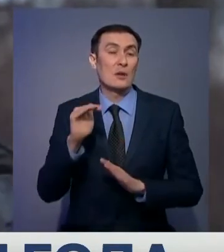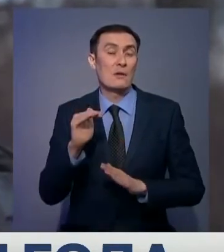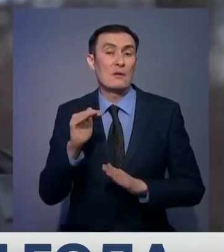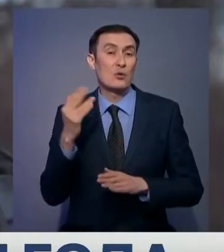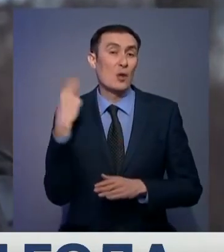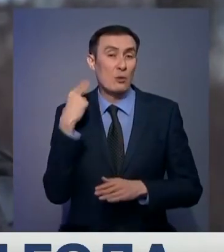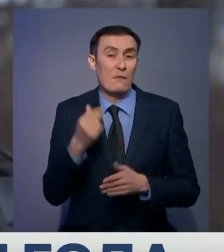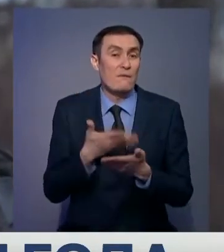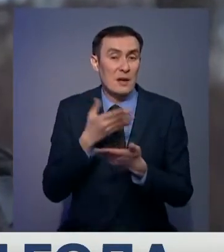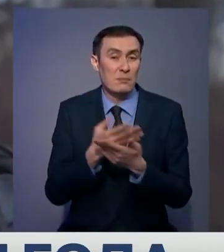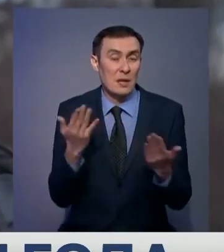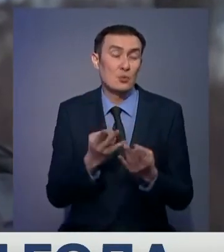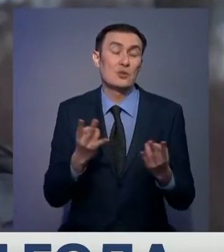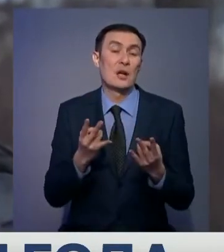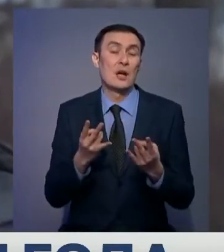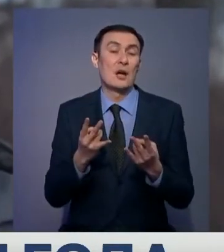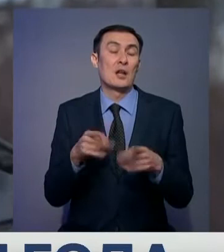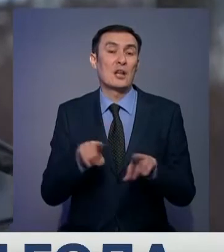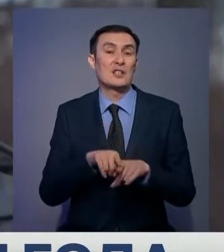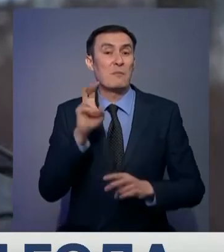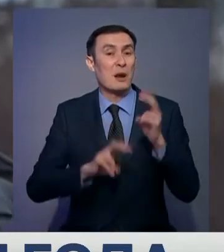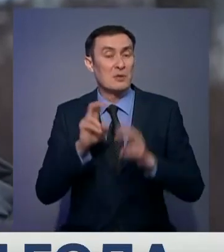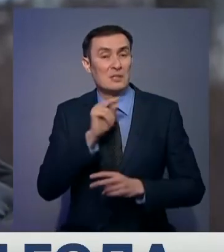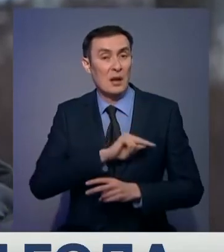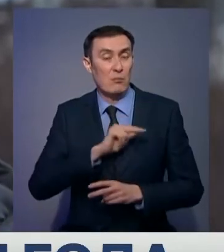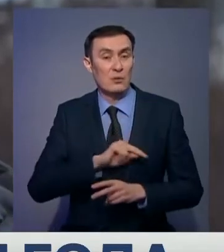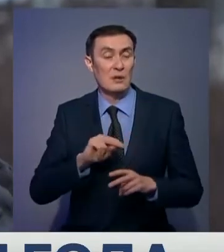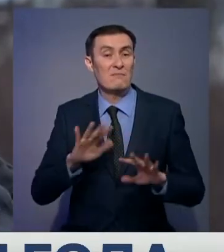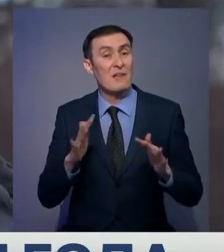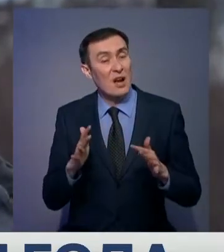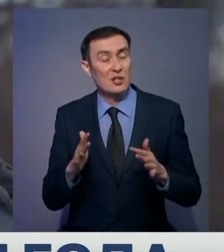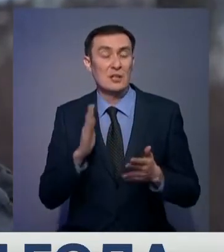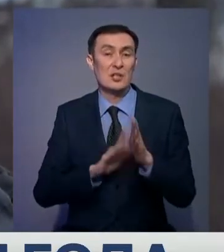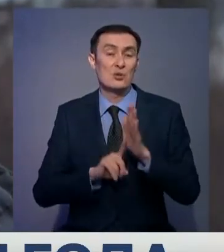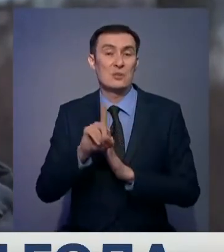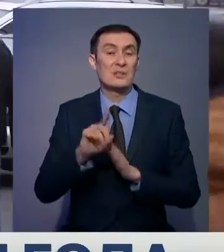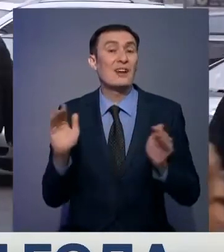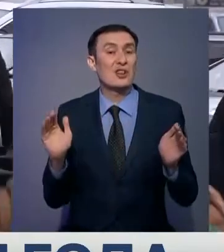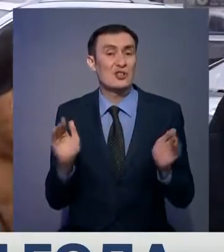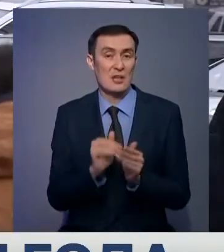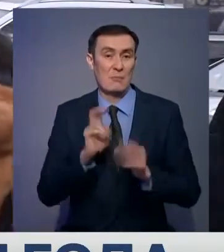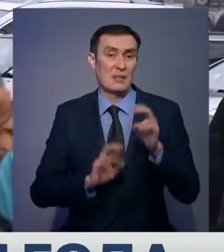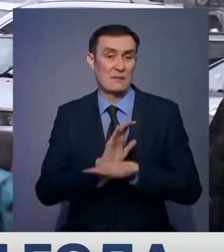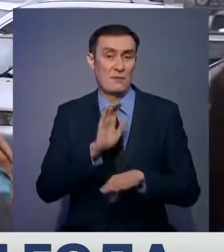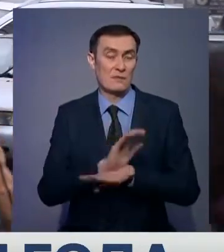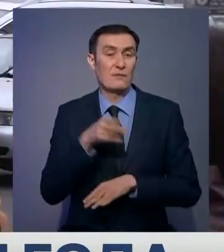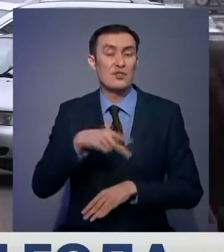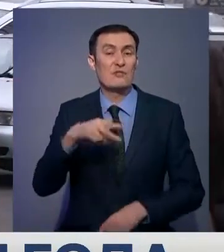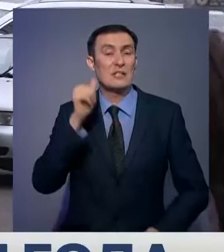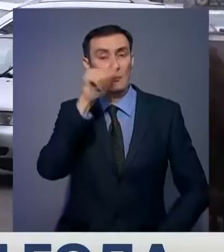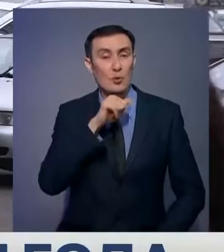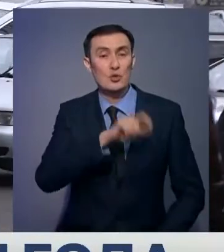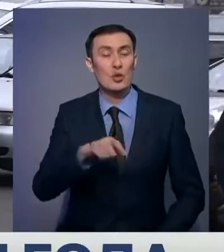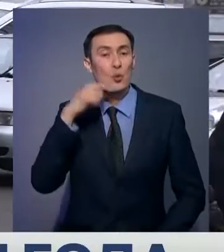выплат, не очень хорошо дела обстоят в промышленности, там даже началось сокращение промышленного производства. В 2020 году